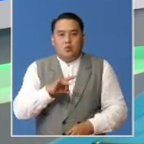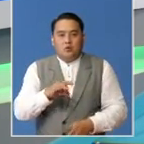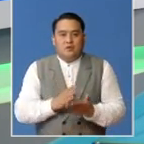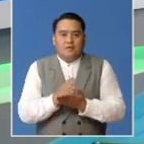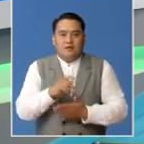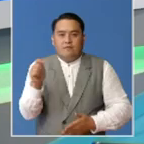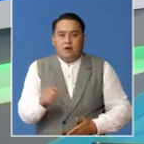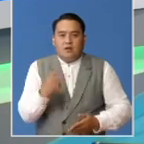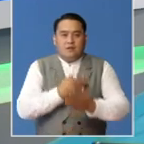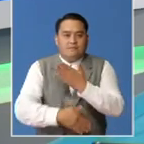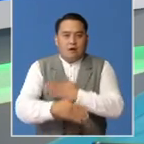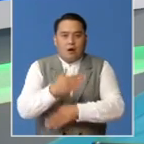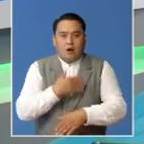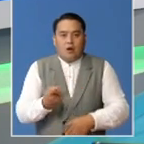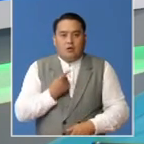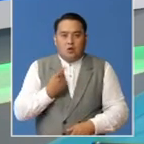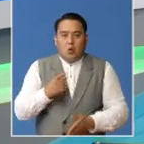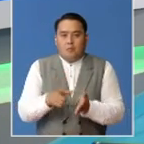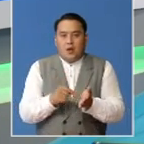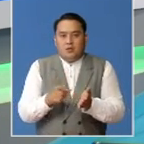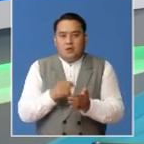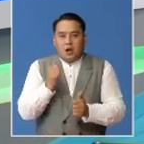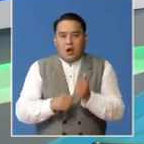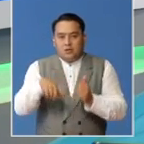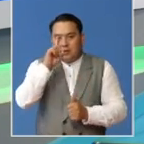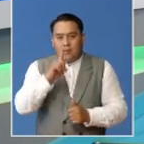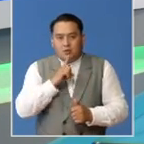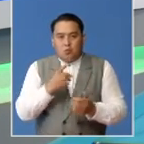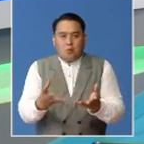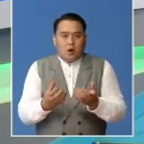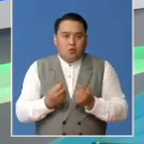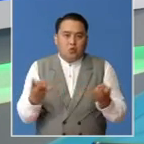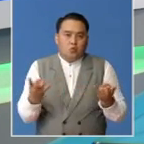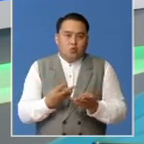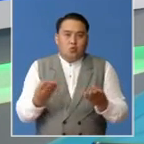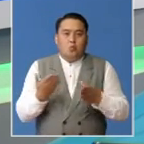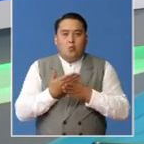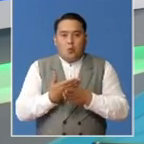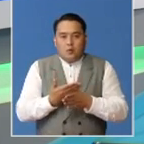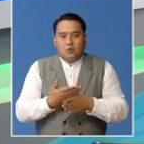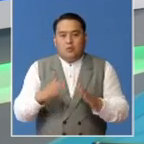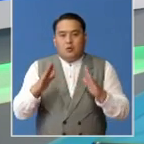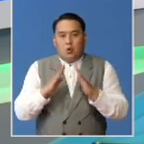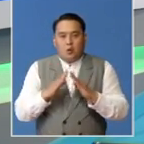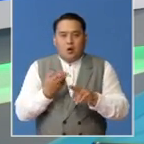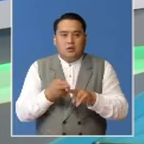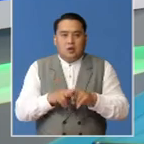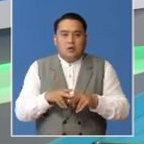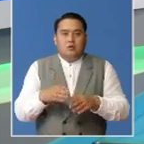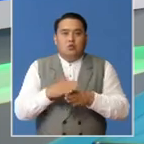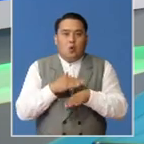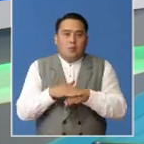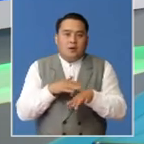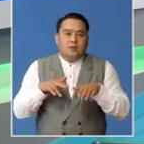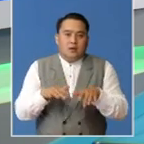ветераны войны, инвалиды, одинокие пенсионеры. Ежемесячно они получают всю необходимую помощь по дому. На этот раз